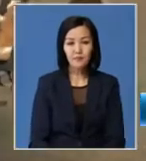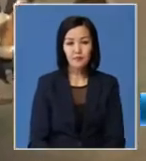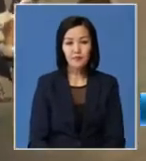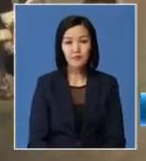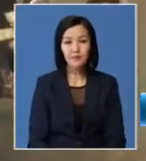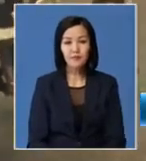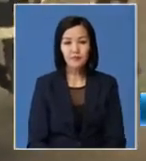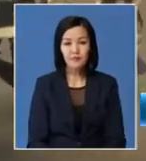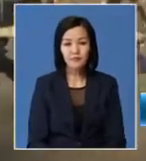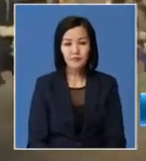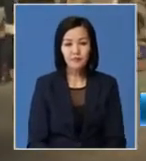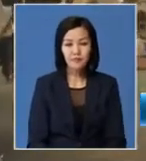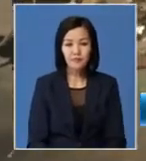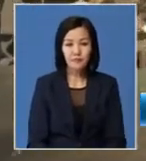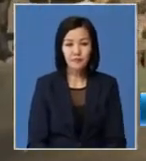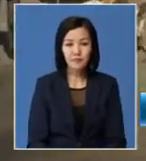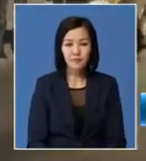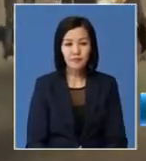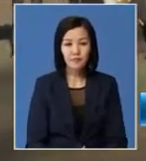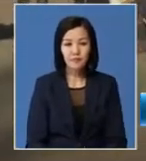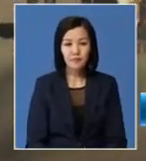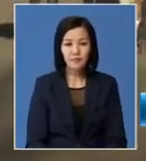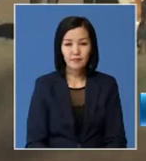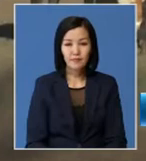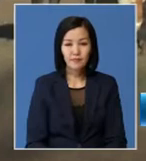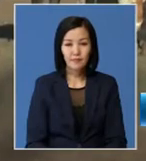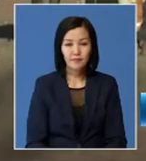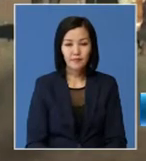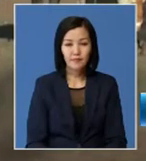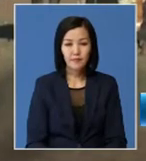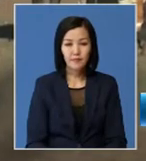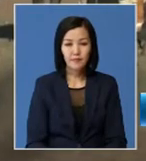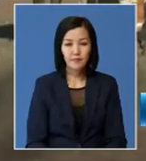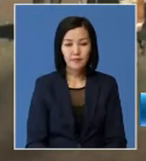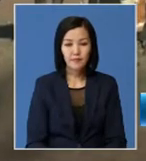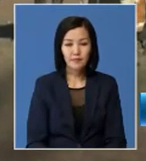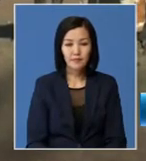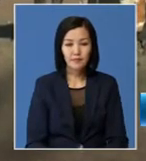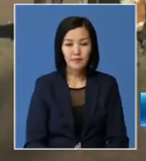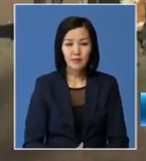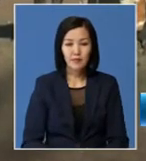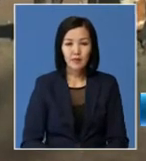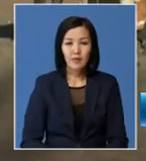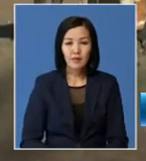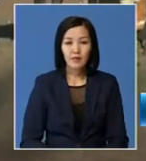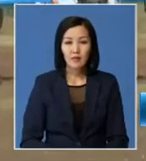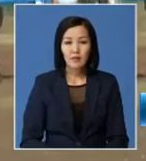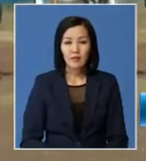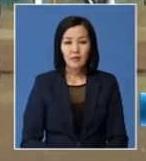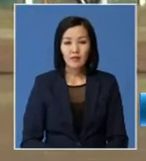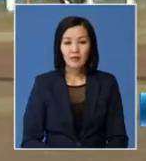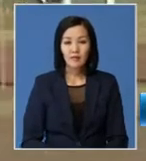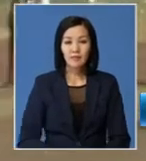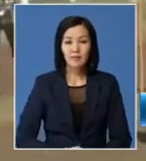тыныш ұйықтағанша, бесіктегі қазақ баласы нәрестесі үнген ағанша, қонысымыз елге,